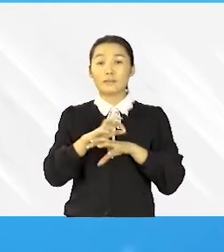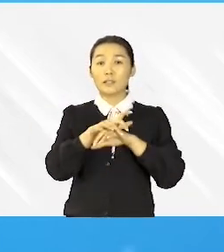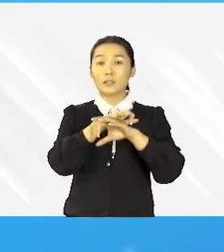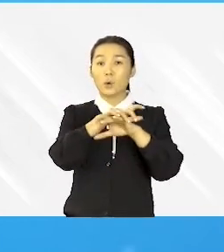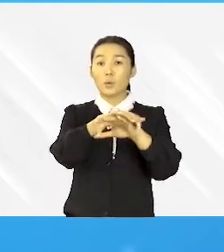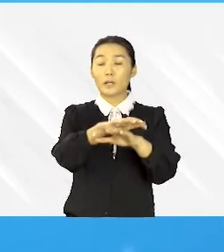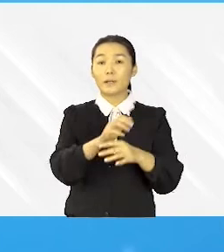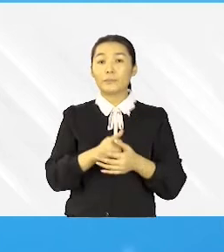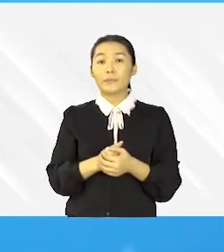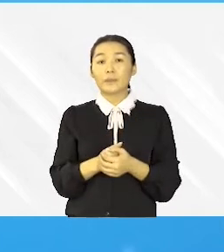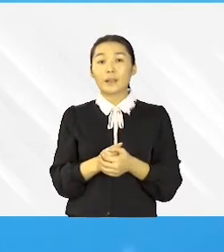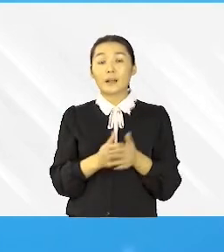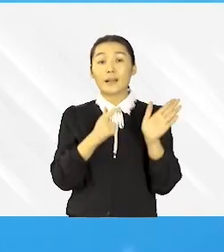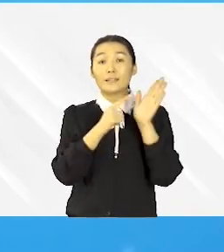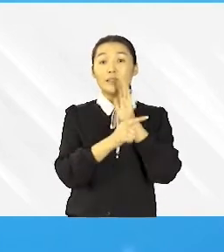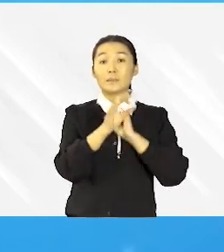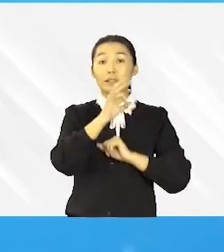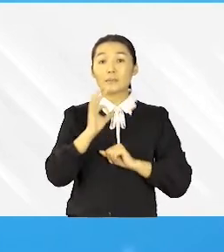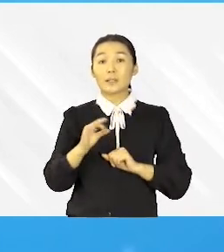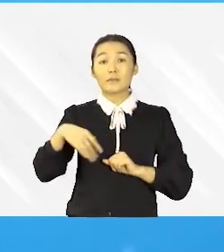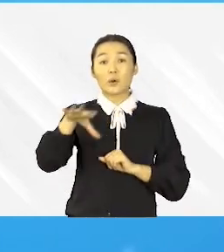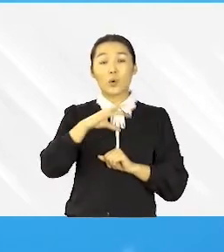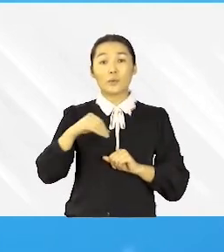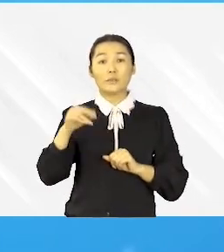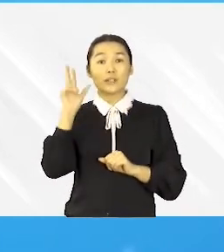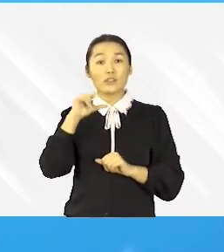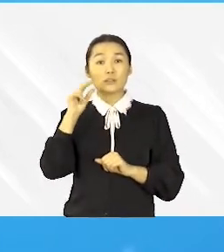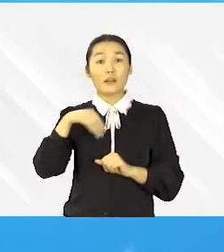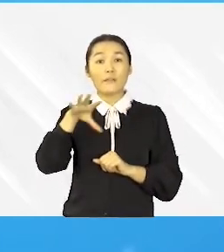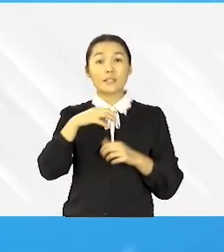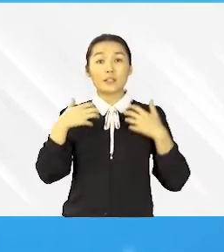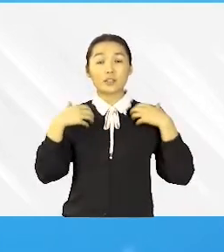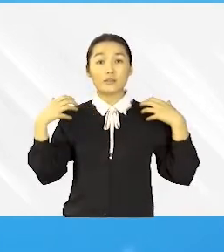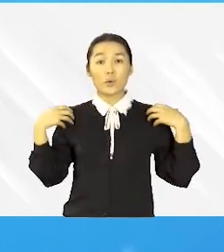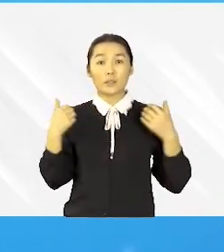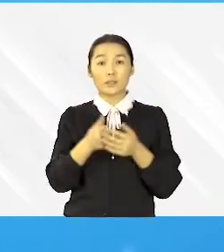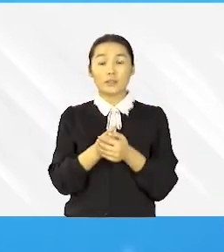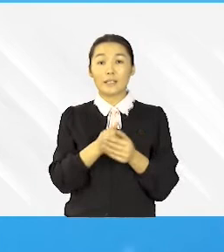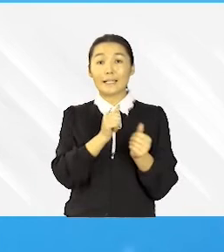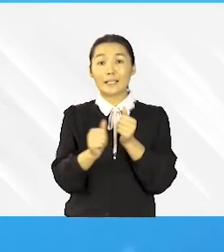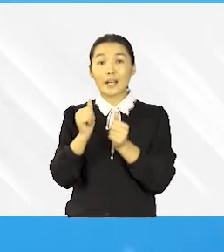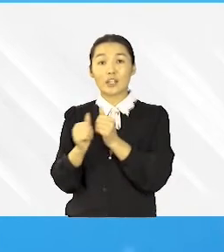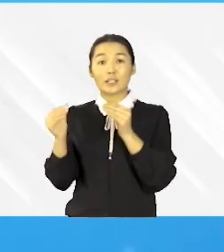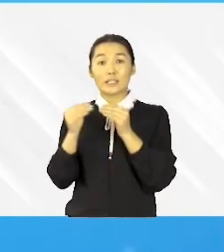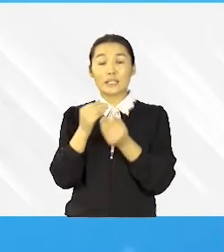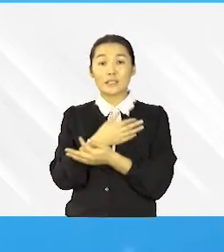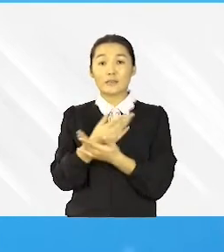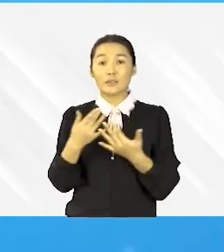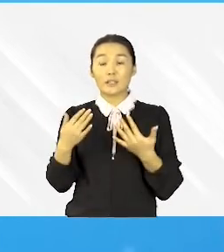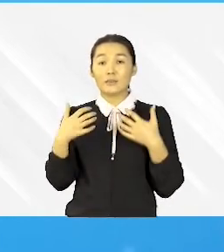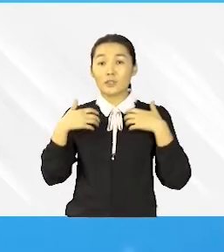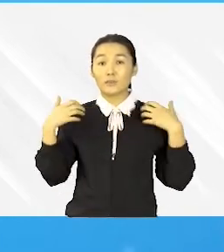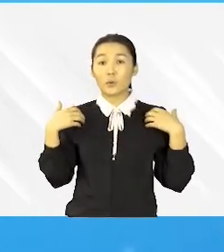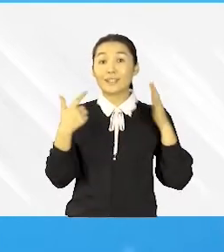которого приходится 70% от общего числа видов всех животных. Так, на каждые 10 видов животных 7